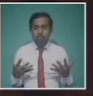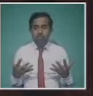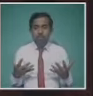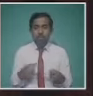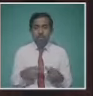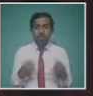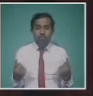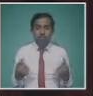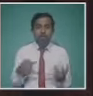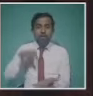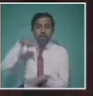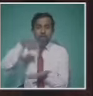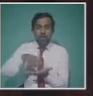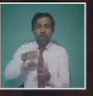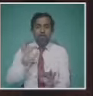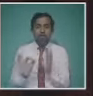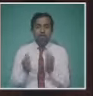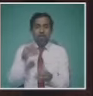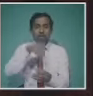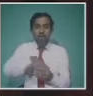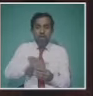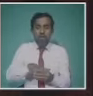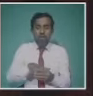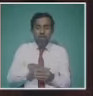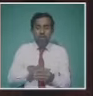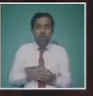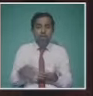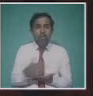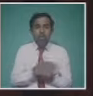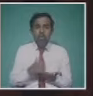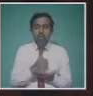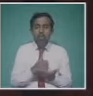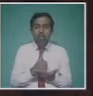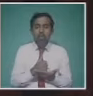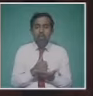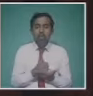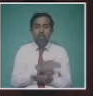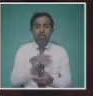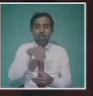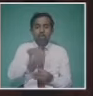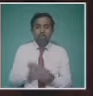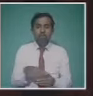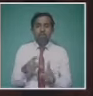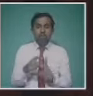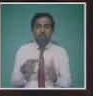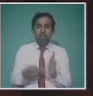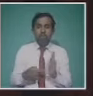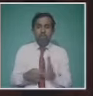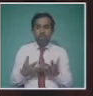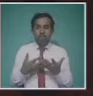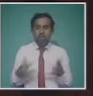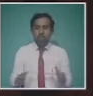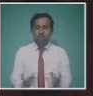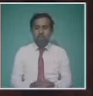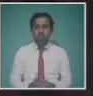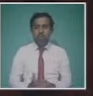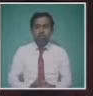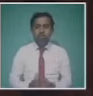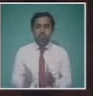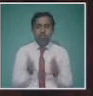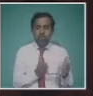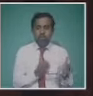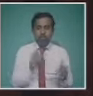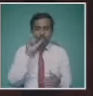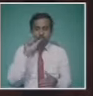පැත්තෙන් බැලුවම නාගරික වතුකරේ ඇතුළු සාමාන්‍ය පන්තියේ මිනිස්සු සියල්ලක්මත් මේ ශ්‍රේෂ්ඨය තුල බරපතල පීඩාවට පත් වෙලා මේ ආර්ථික අර්බුදය තුල අනිත් පැයෙන්